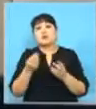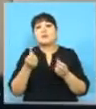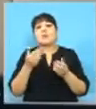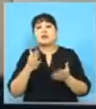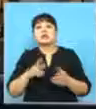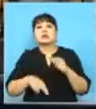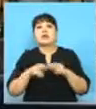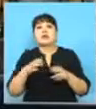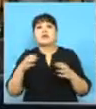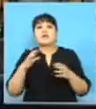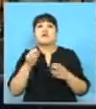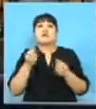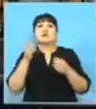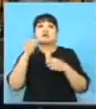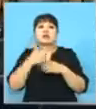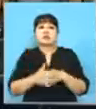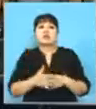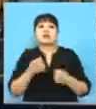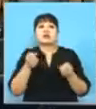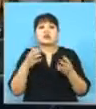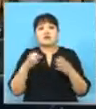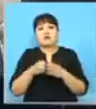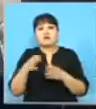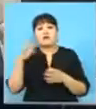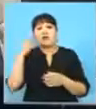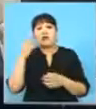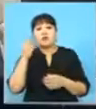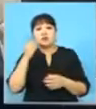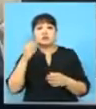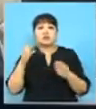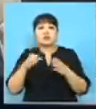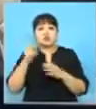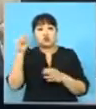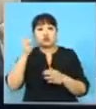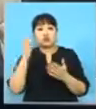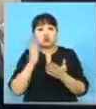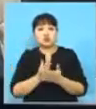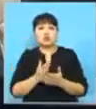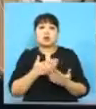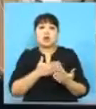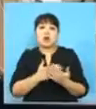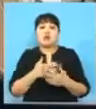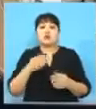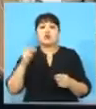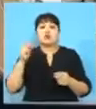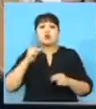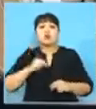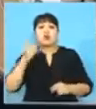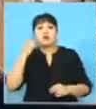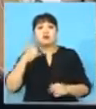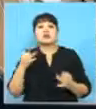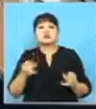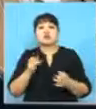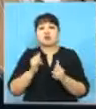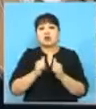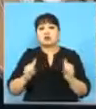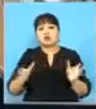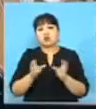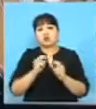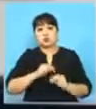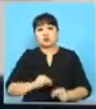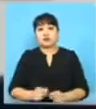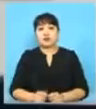на строительство финансового центра. Некоторые филиалы алматинских финансовых учреждений уже активно работают в Актюбе и заинтересованы в развитии